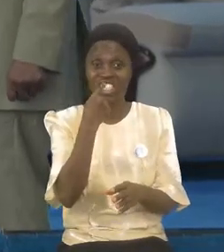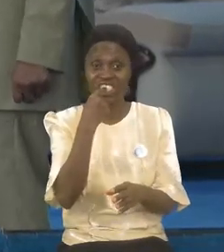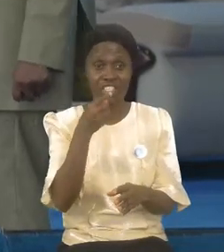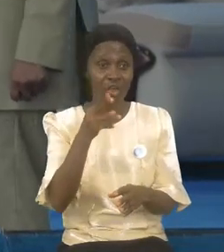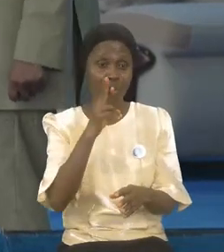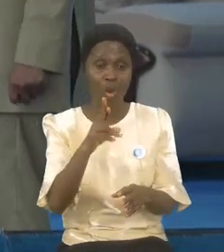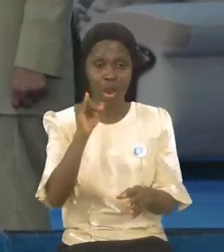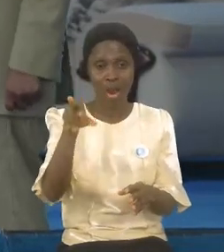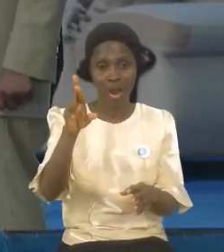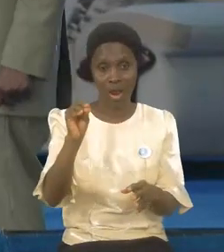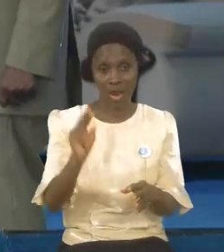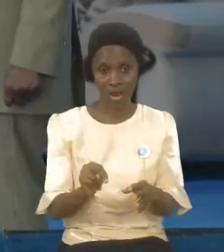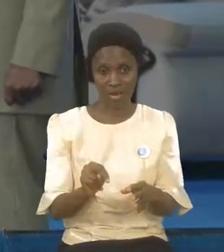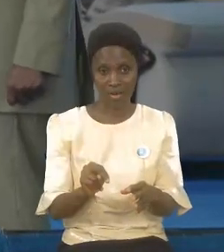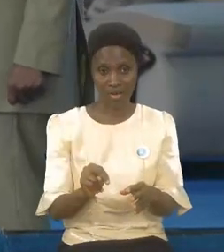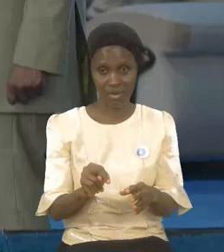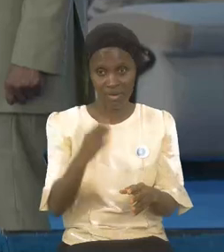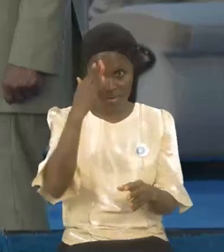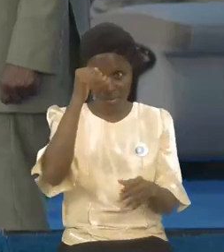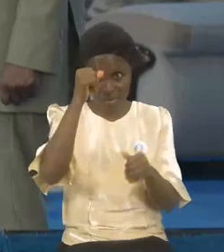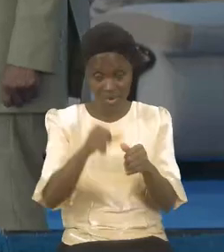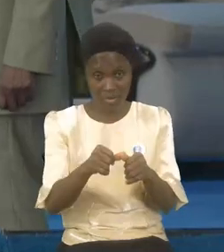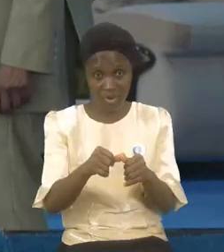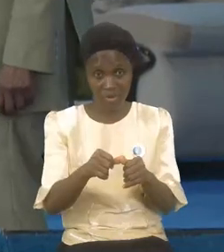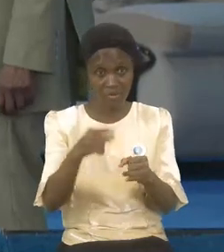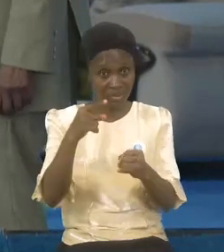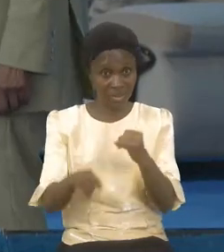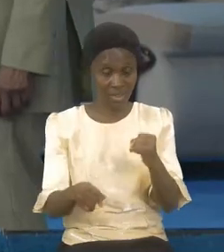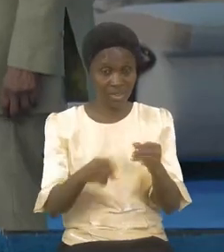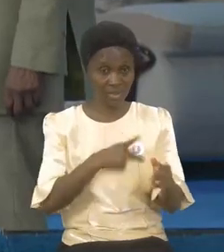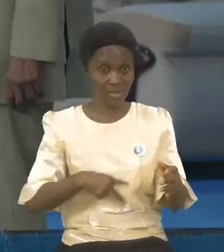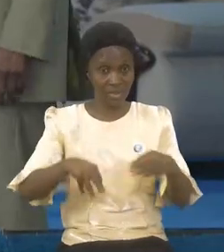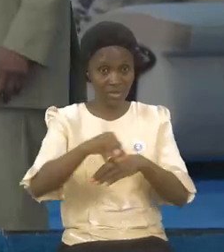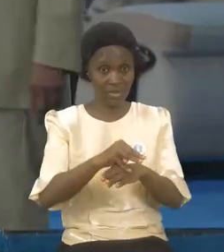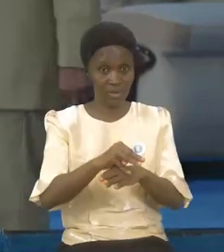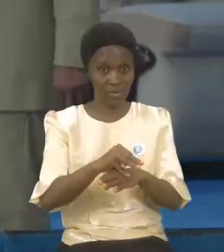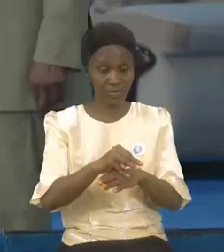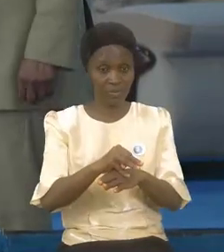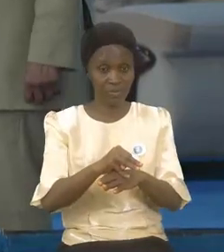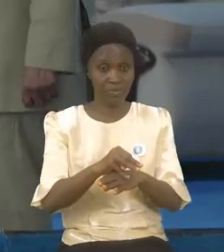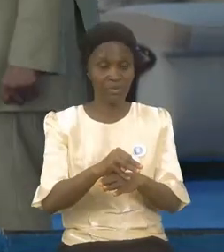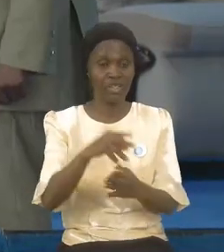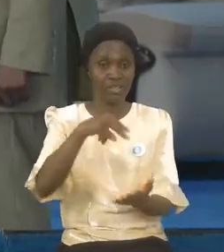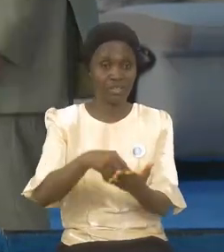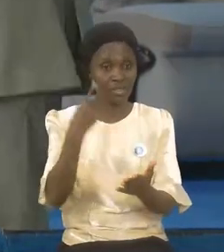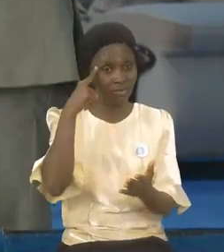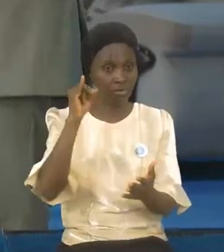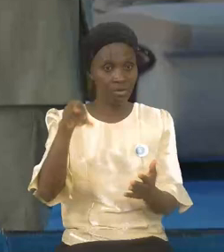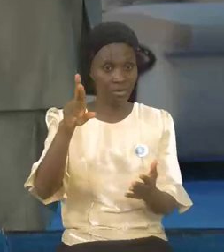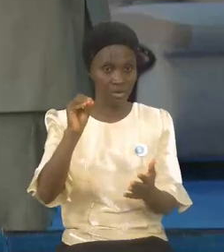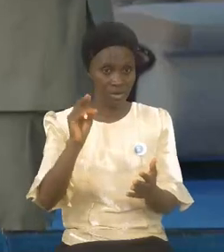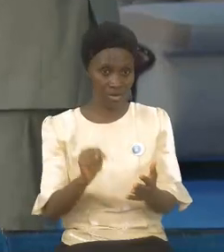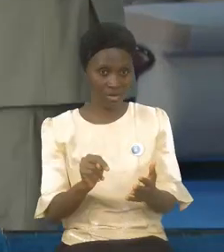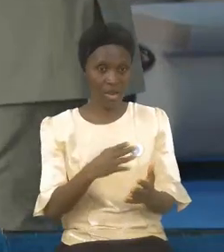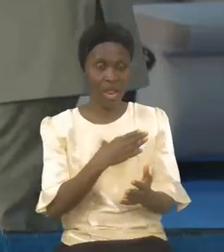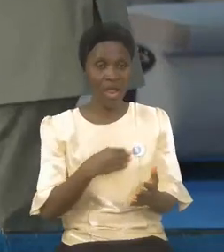dents de fer. Rappelez-vous, le dernier, c'est le royaume représenté par le fer